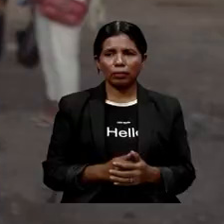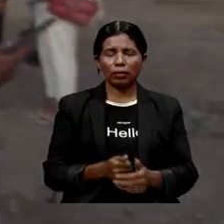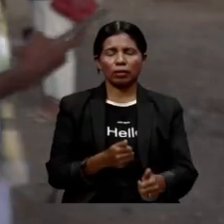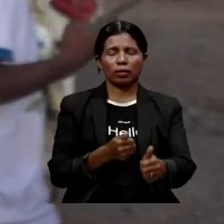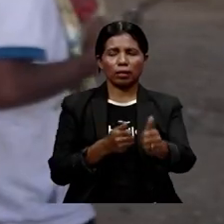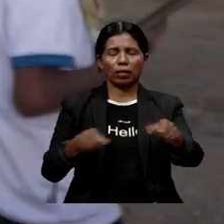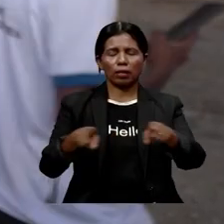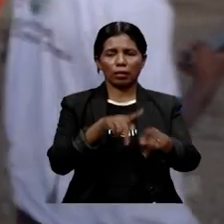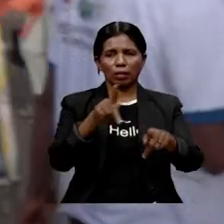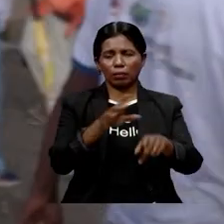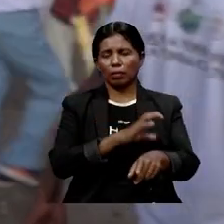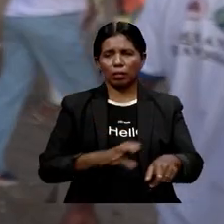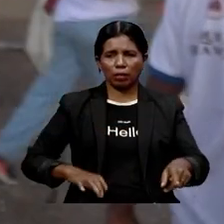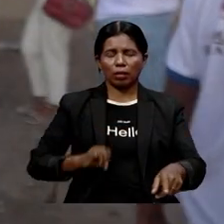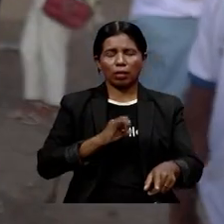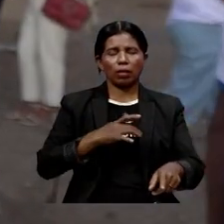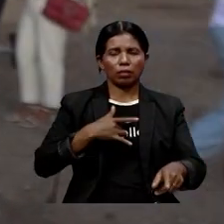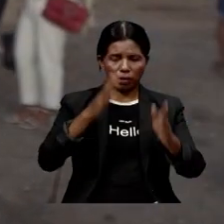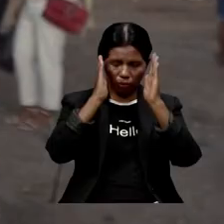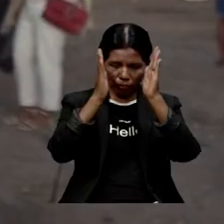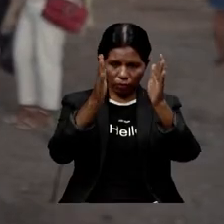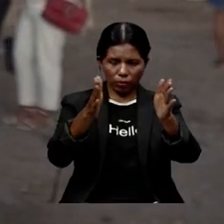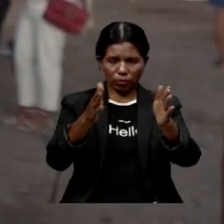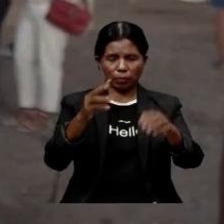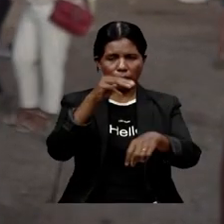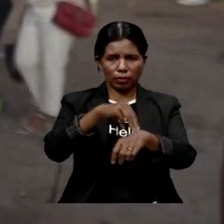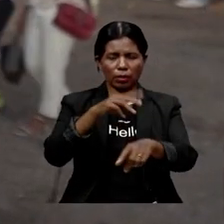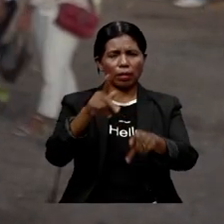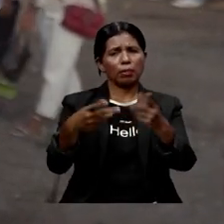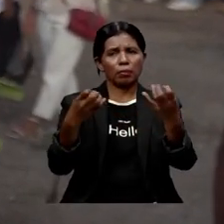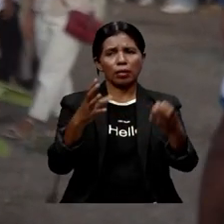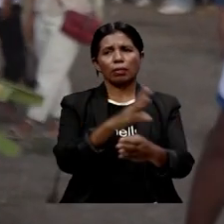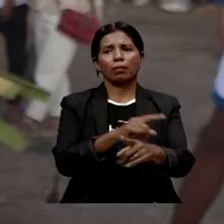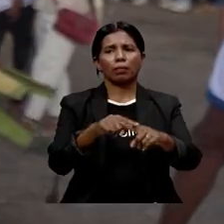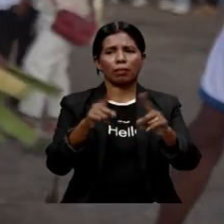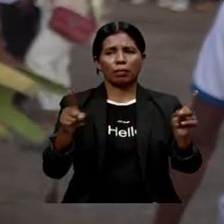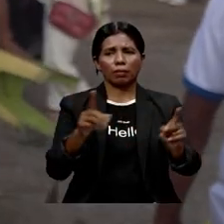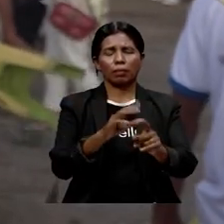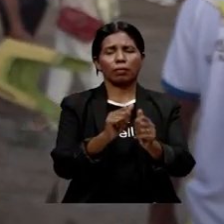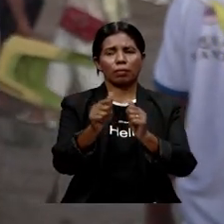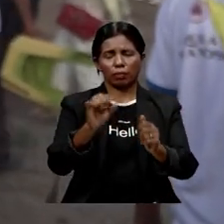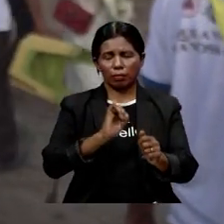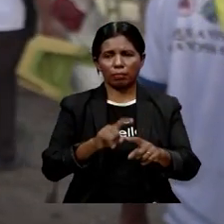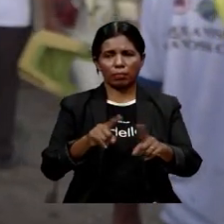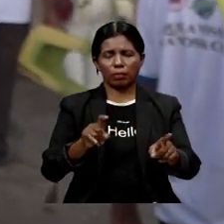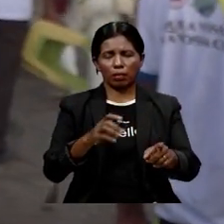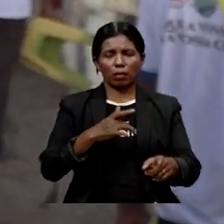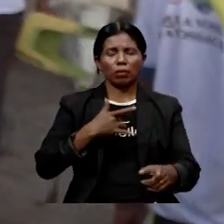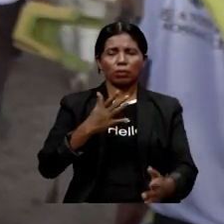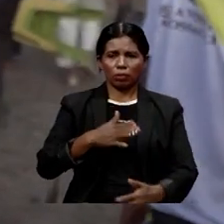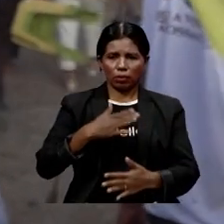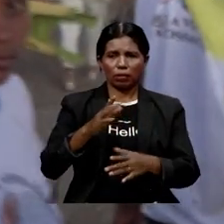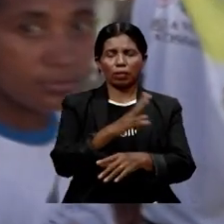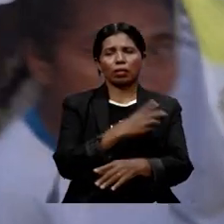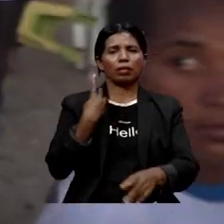dar srane hau contente hau focus ba misene duni bel e ma barak be bel layar rok mai be hau contente kataka